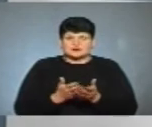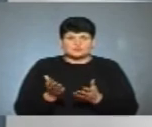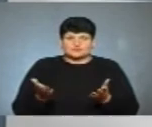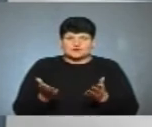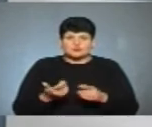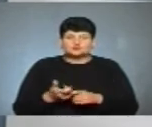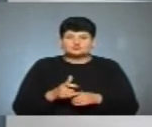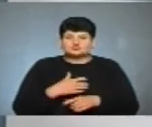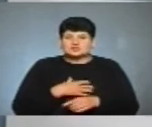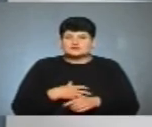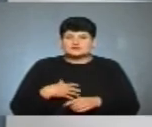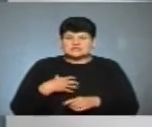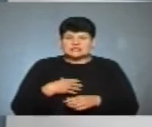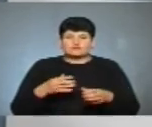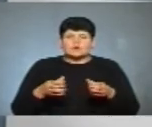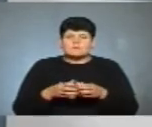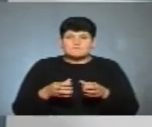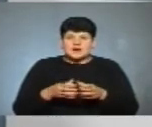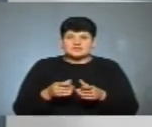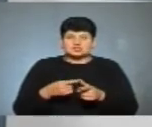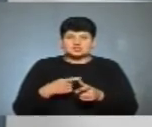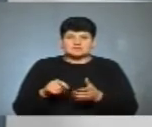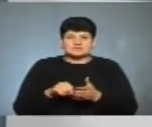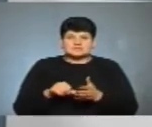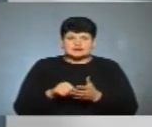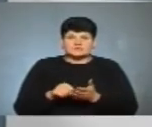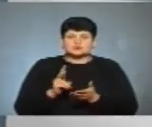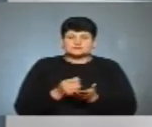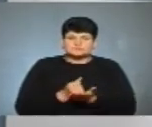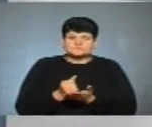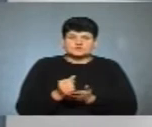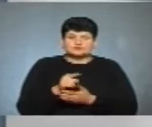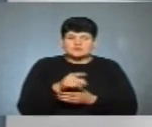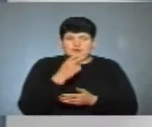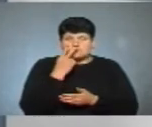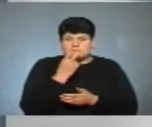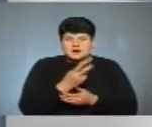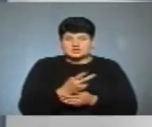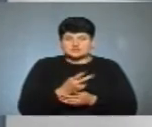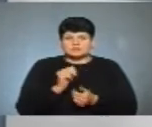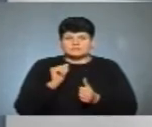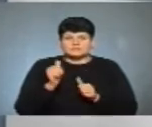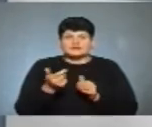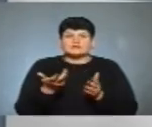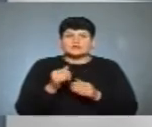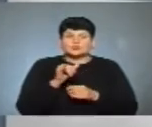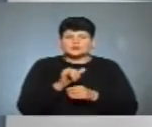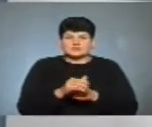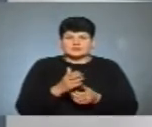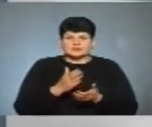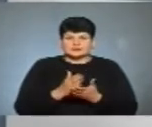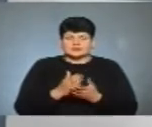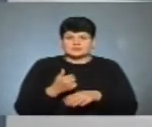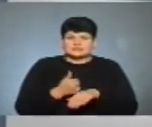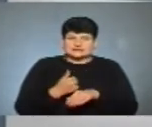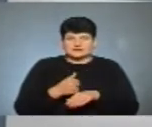дуже важливо партії чи представники, які кандидують, щоб вони бачили завчасно, який в них якірний електорат.